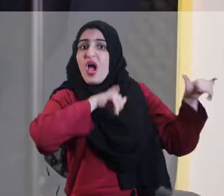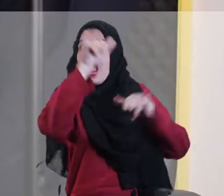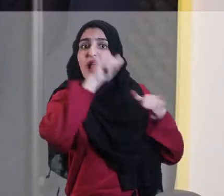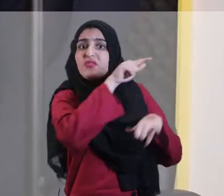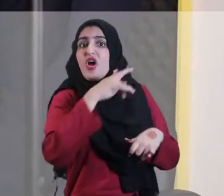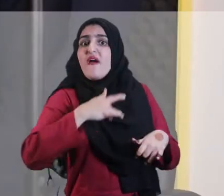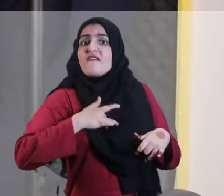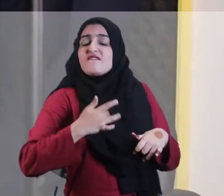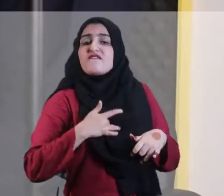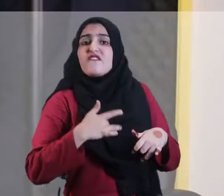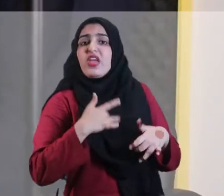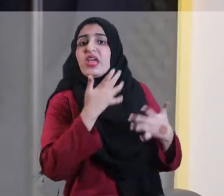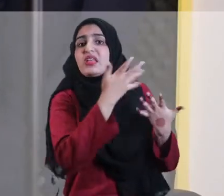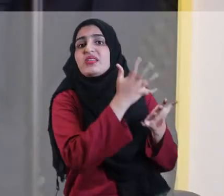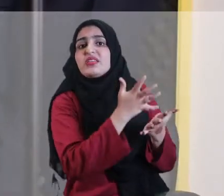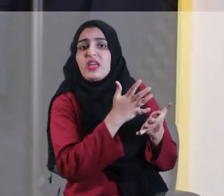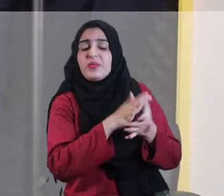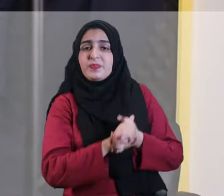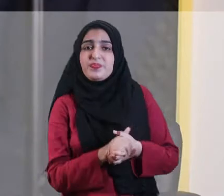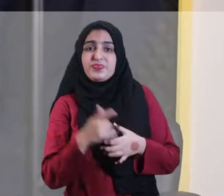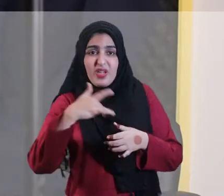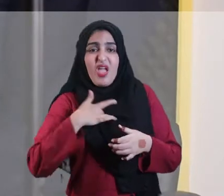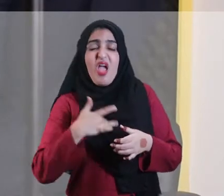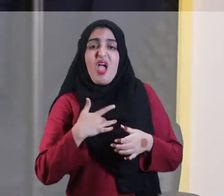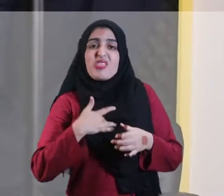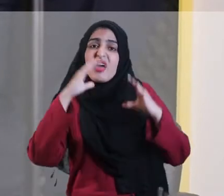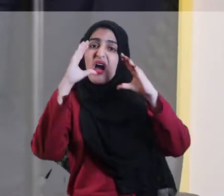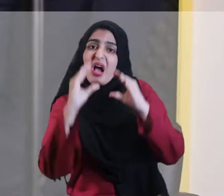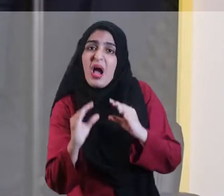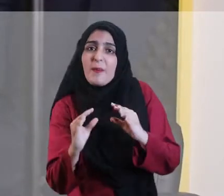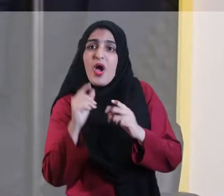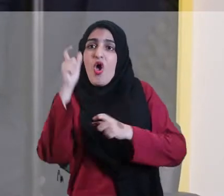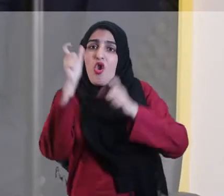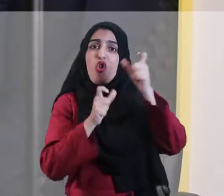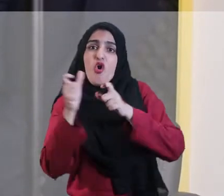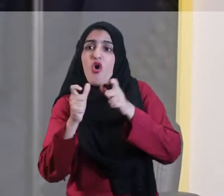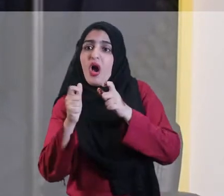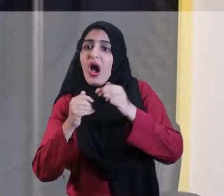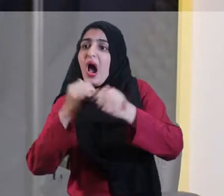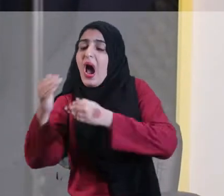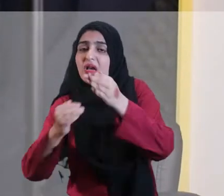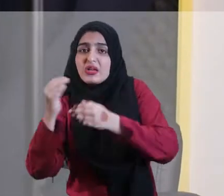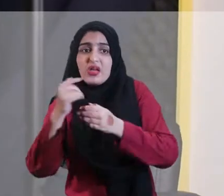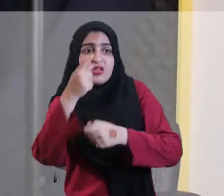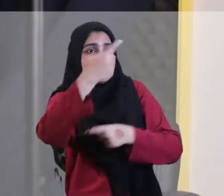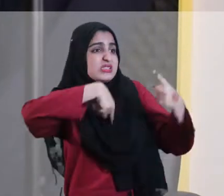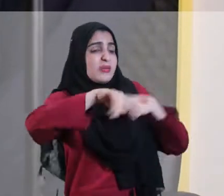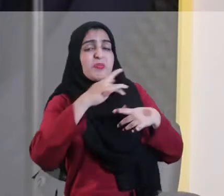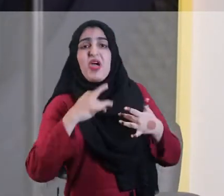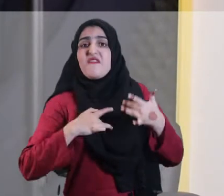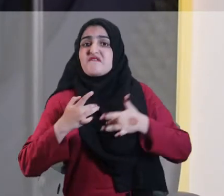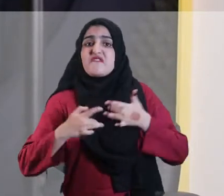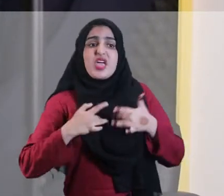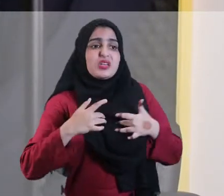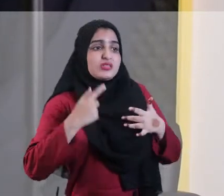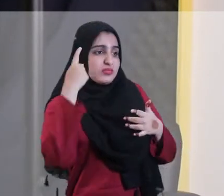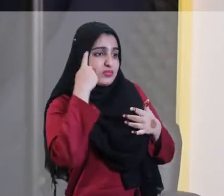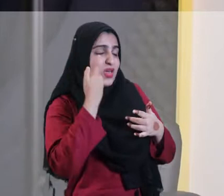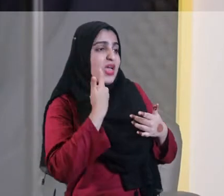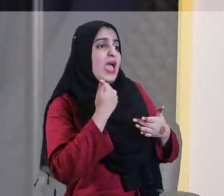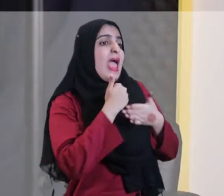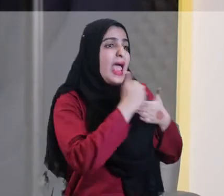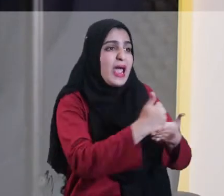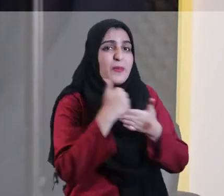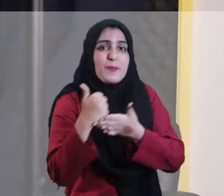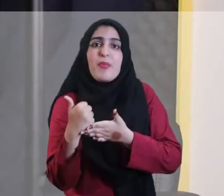यह समझती नहीं है इस की कमी है देखिए MP3 जो है ना वह इंसान को बहुत आगे लेकर जाती है अगर आप कोई दूसरा का एहसास नहीं है तो फिर आप किस